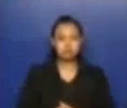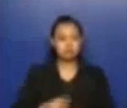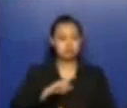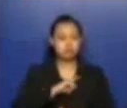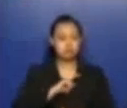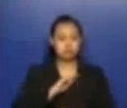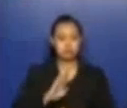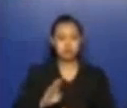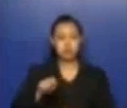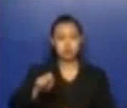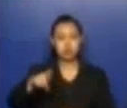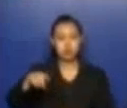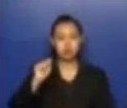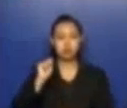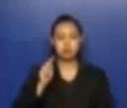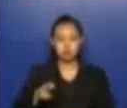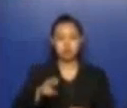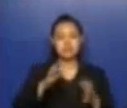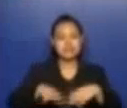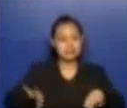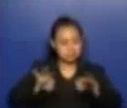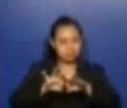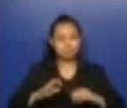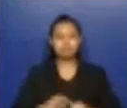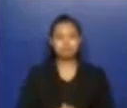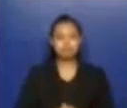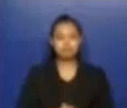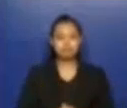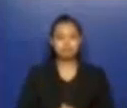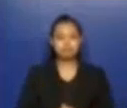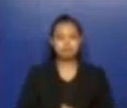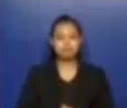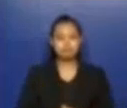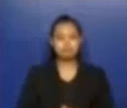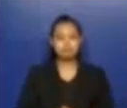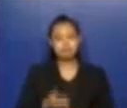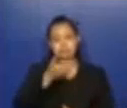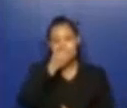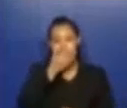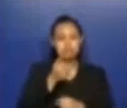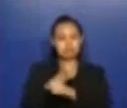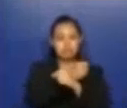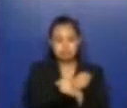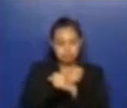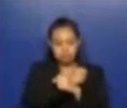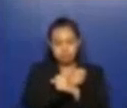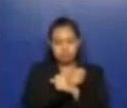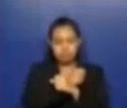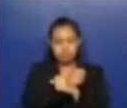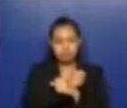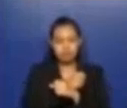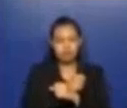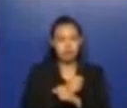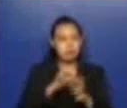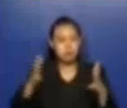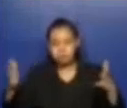ององค์กรปกครองส่วนท้องถิ่นมีส่วนสำคัญมากครับช่วงที่หน้ากากอนามัยขาดแคล